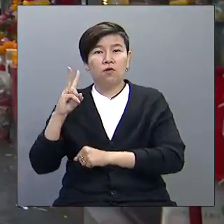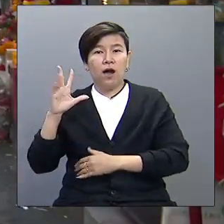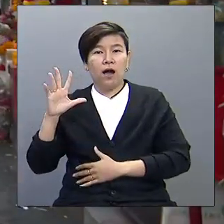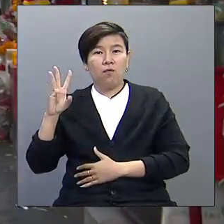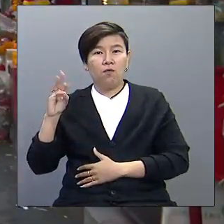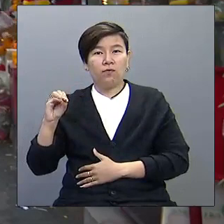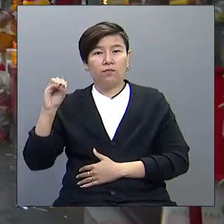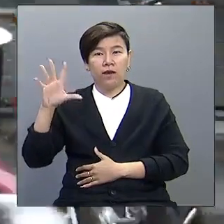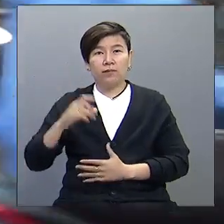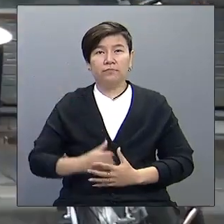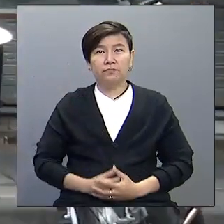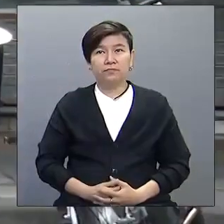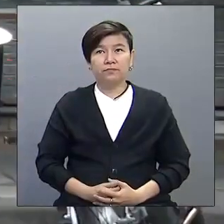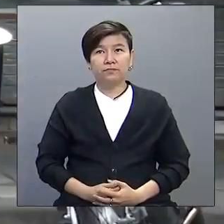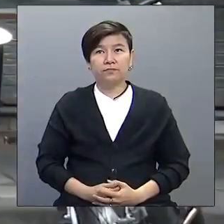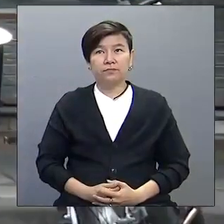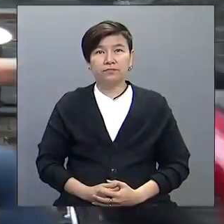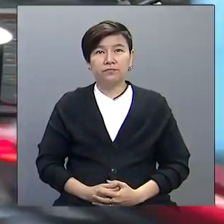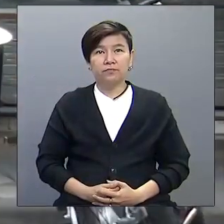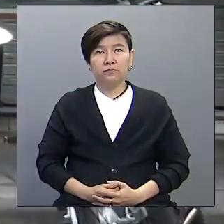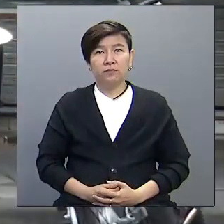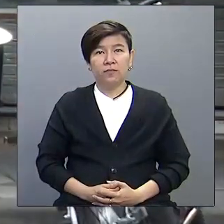โปรสุวรรณไทยพีบีเอสรายงาน